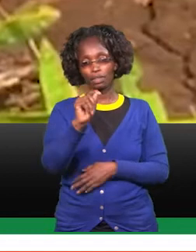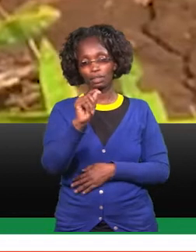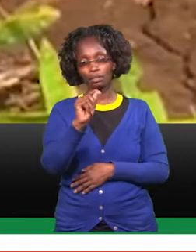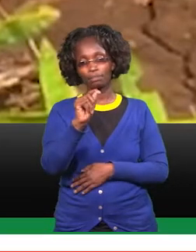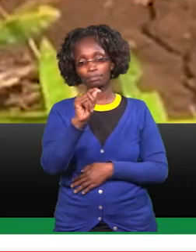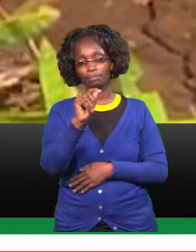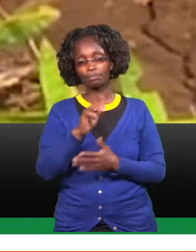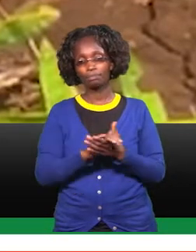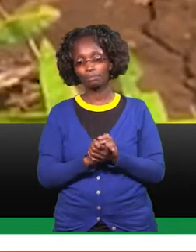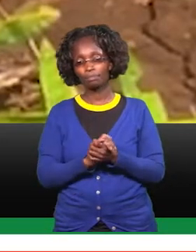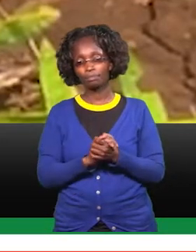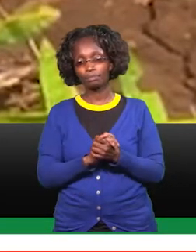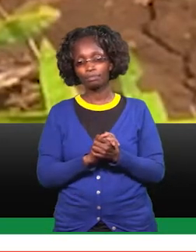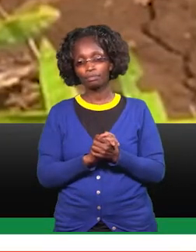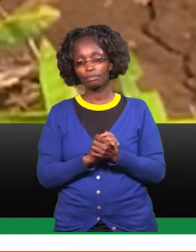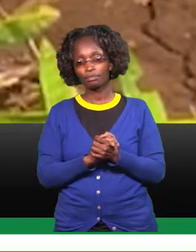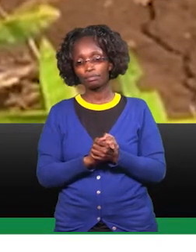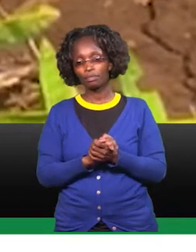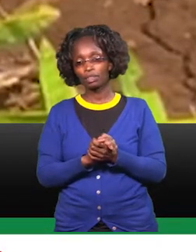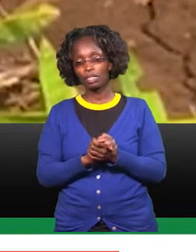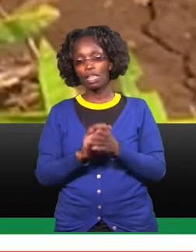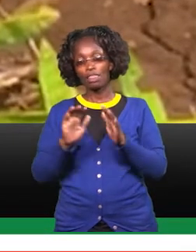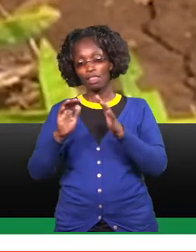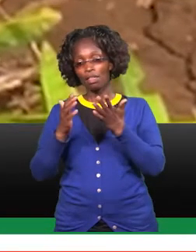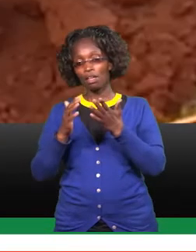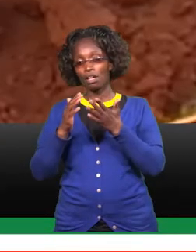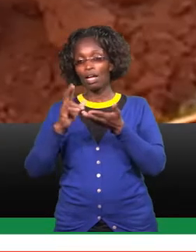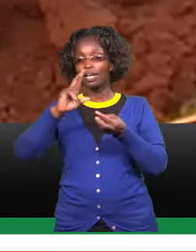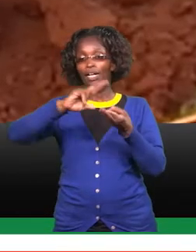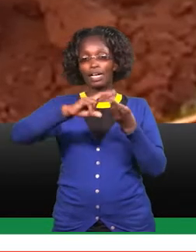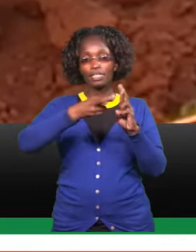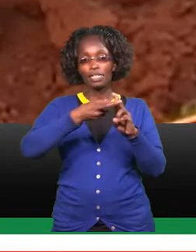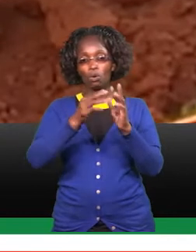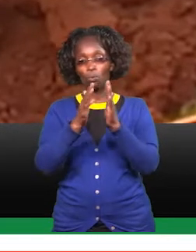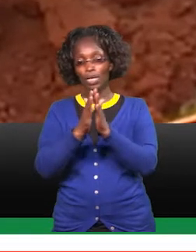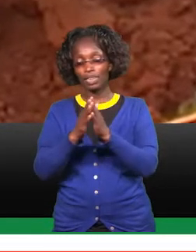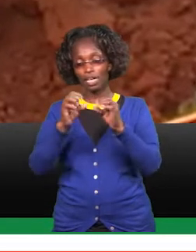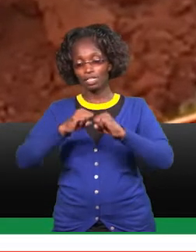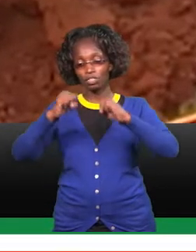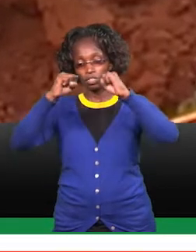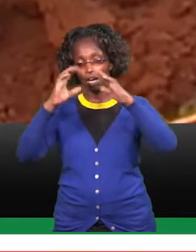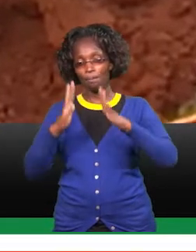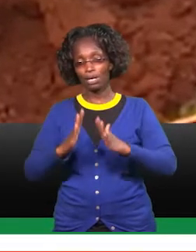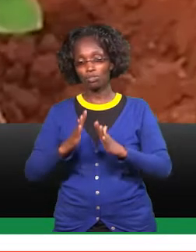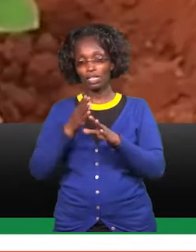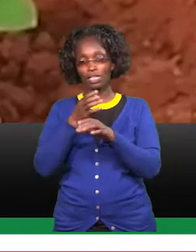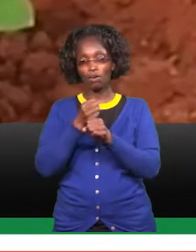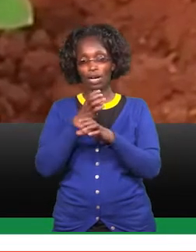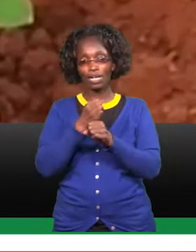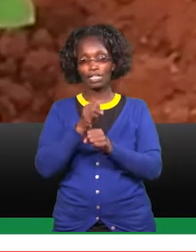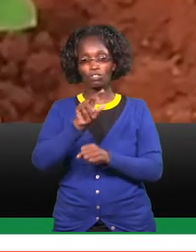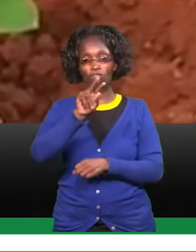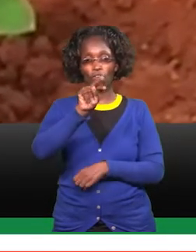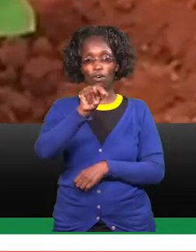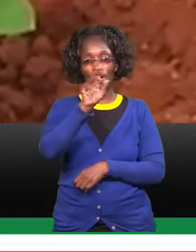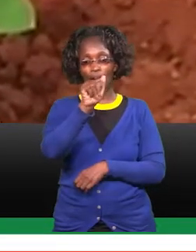isikuja kundirundu, unajua hapo unaweza weka kama ni ndoo. Kuhusiana na suala la wanachama katika shirika